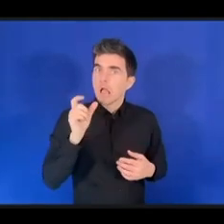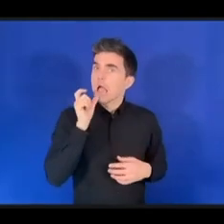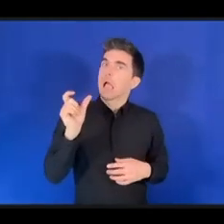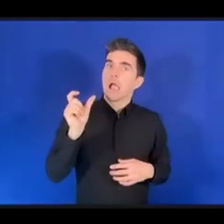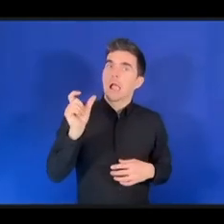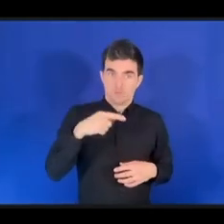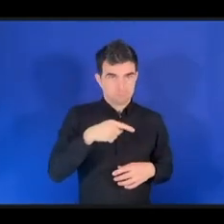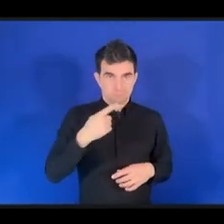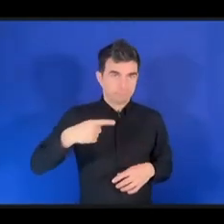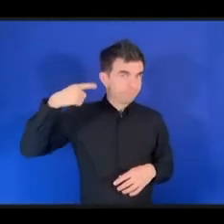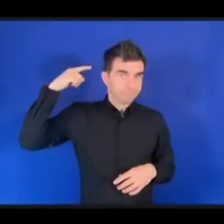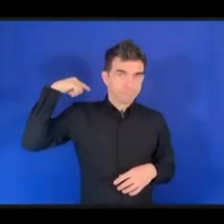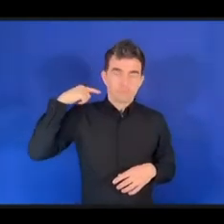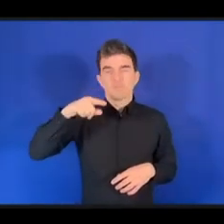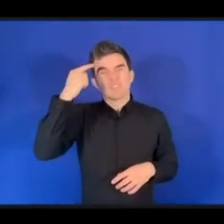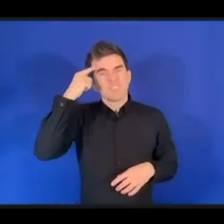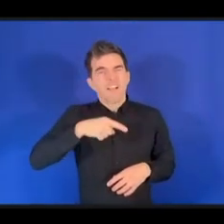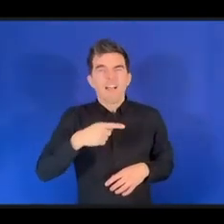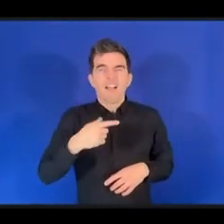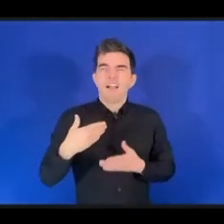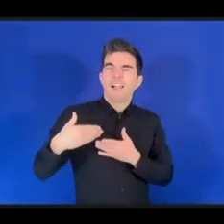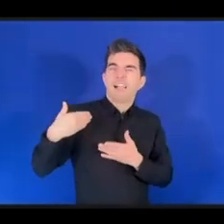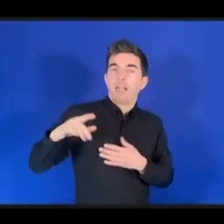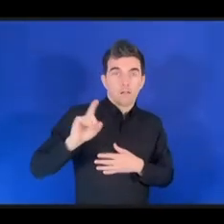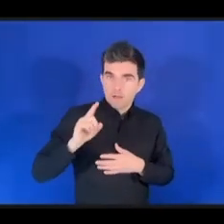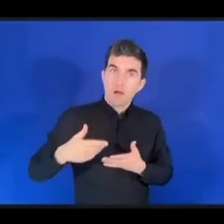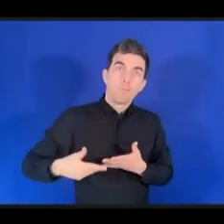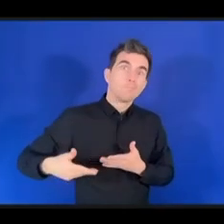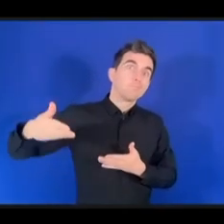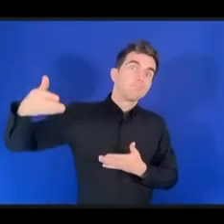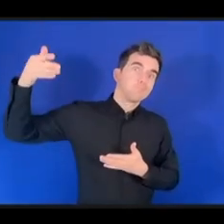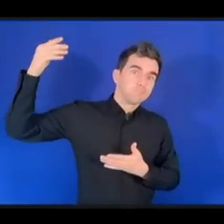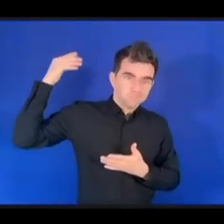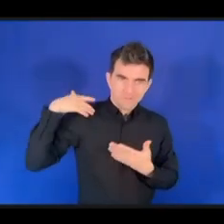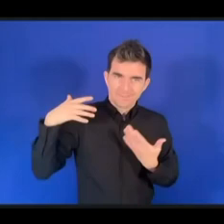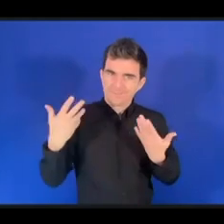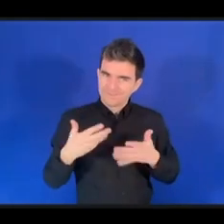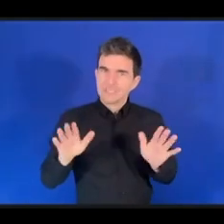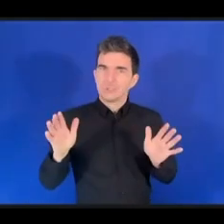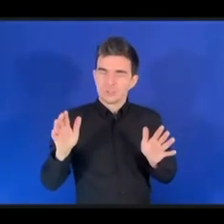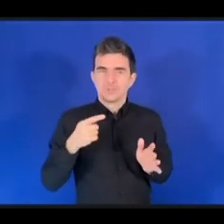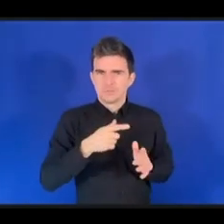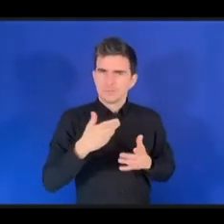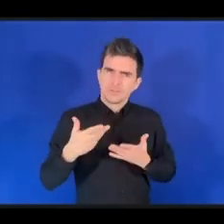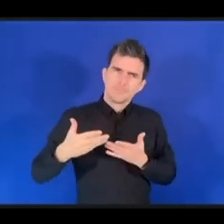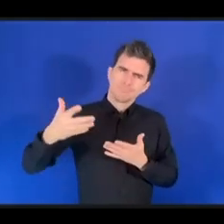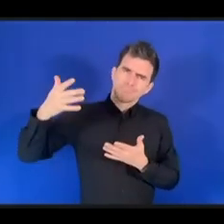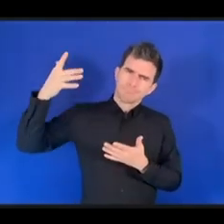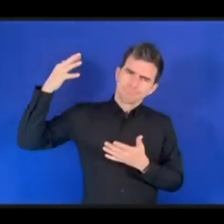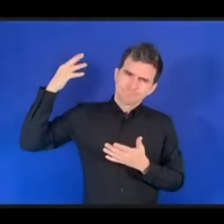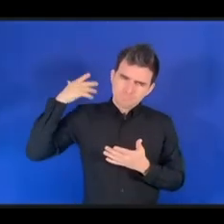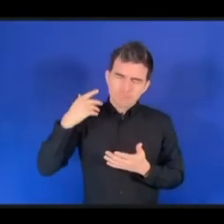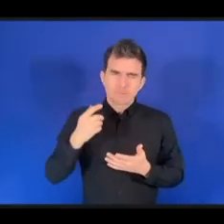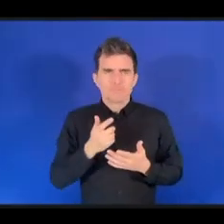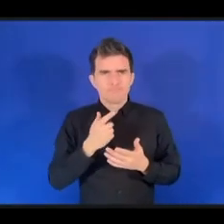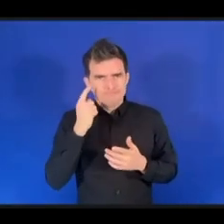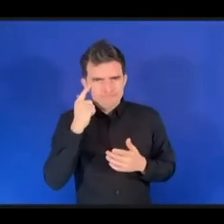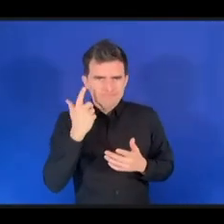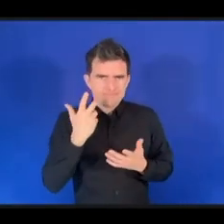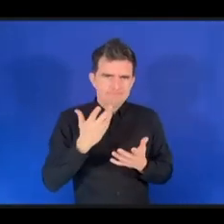在还有在清酒的酿制方面呢，京都也是历史